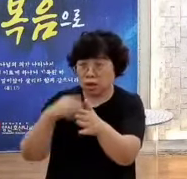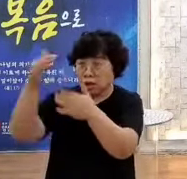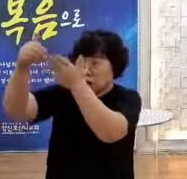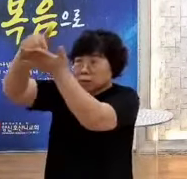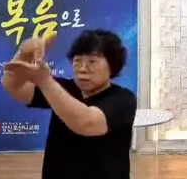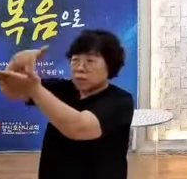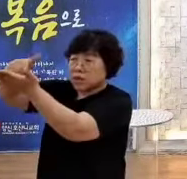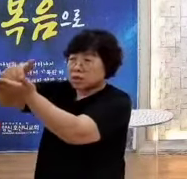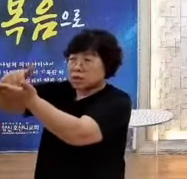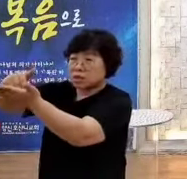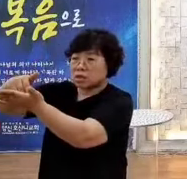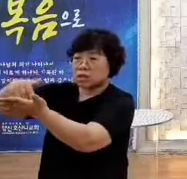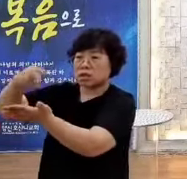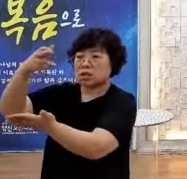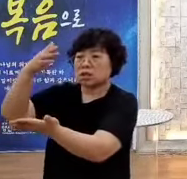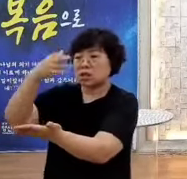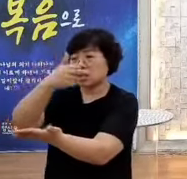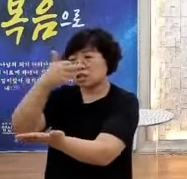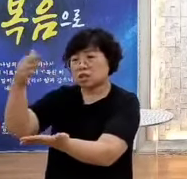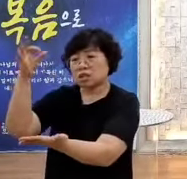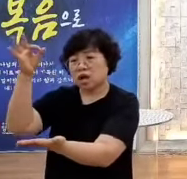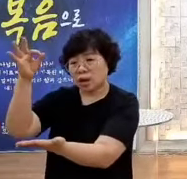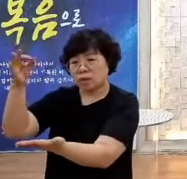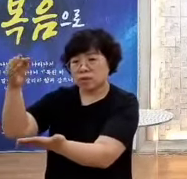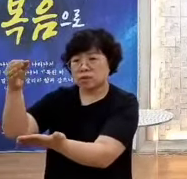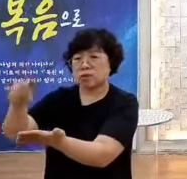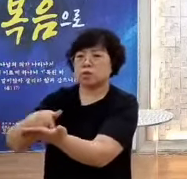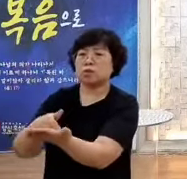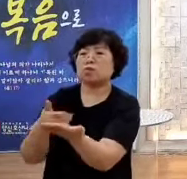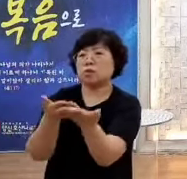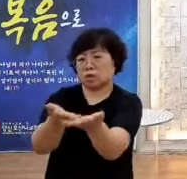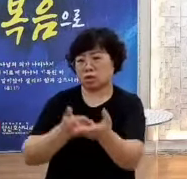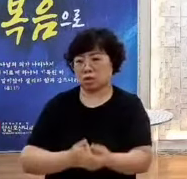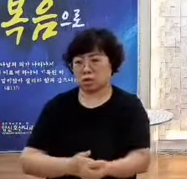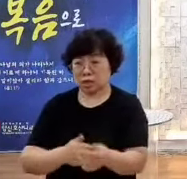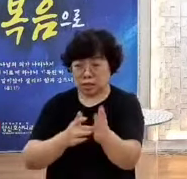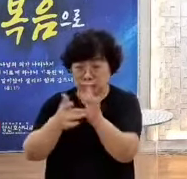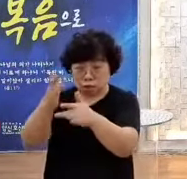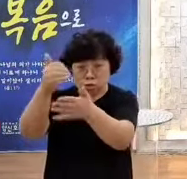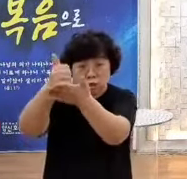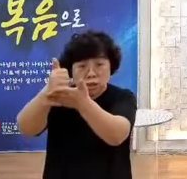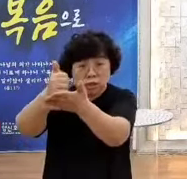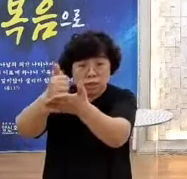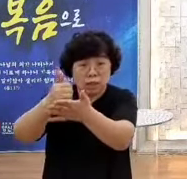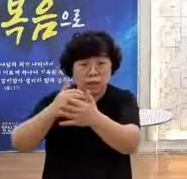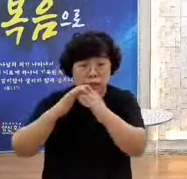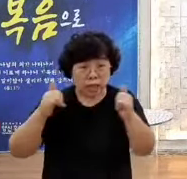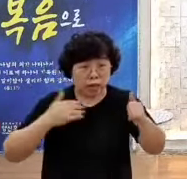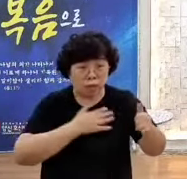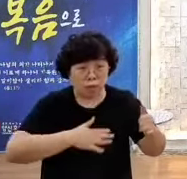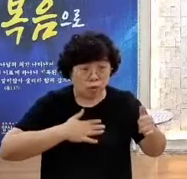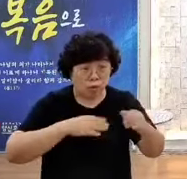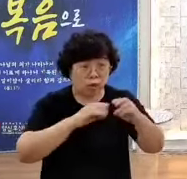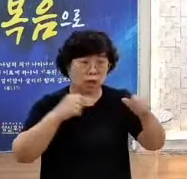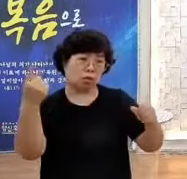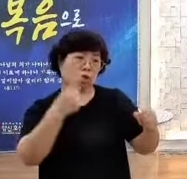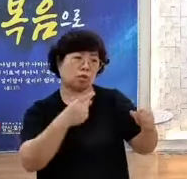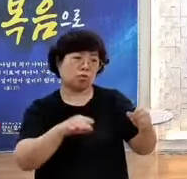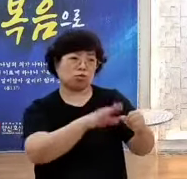그 하나님이신 분이 인간의 몸을 입고 이 땅에 오셔가지고 우리를